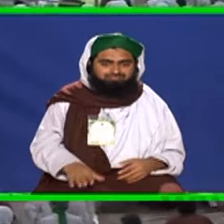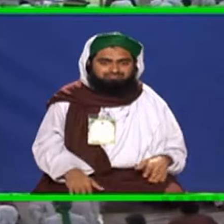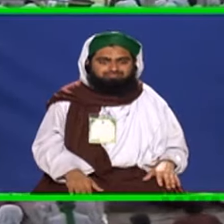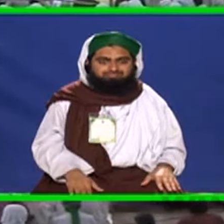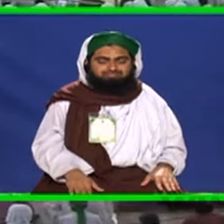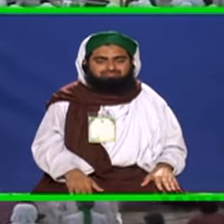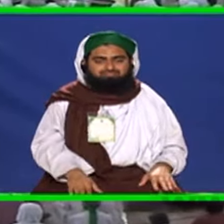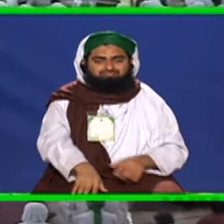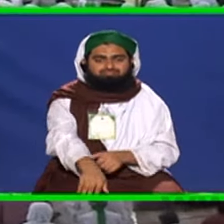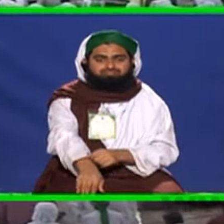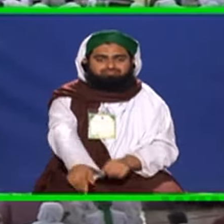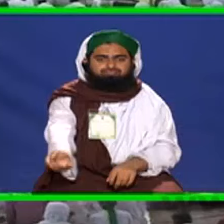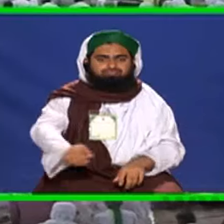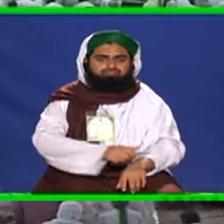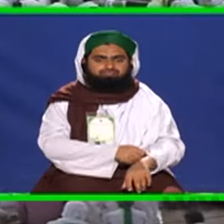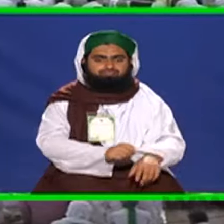نے